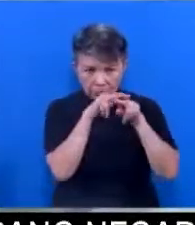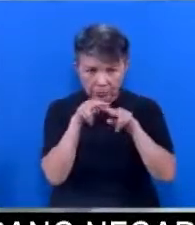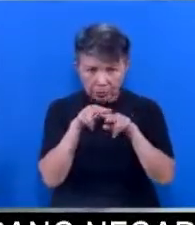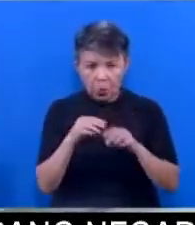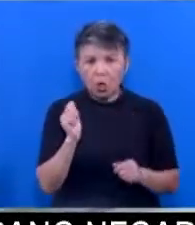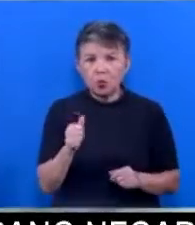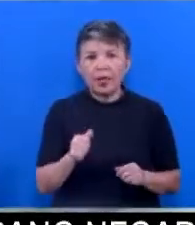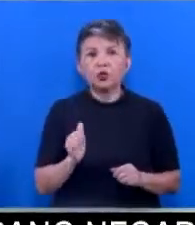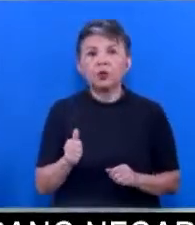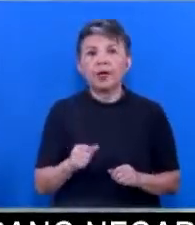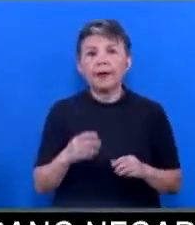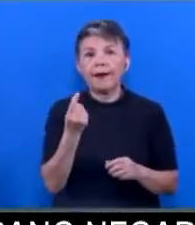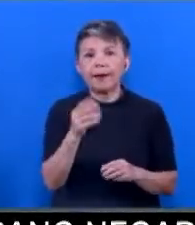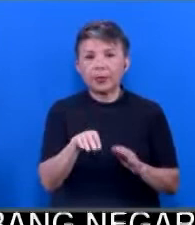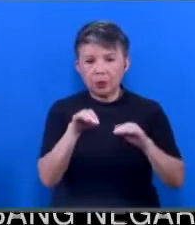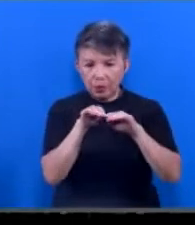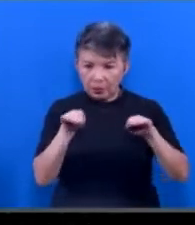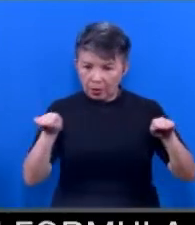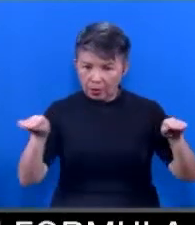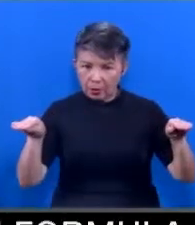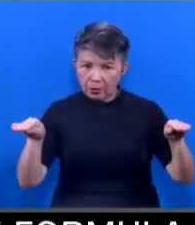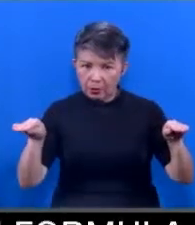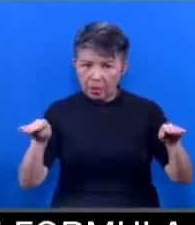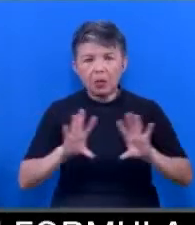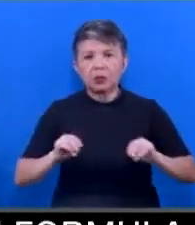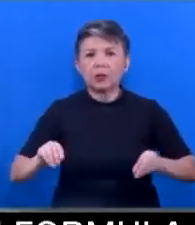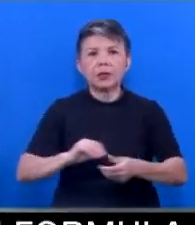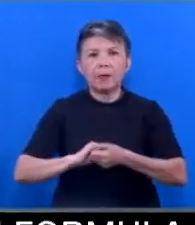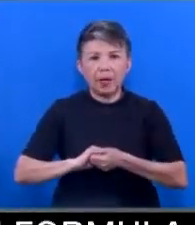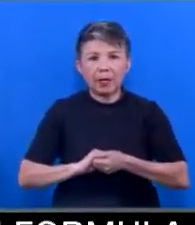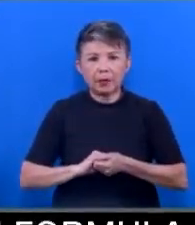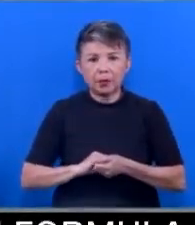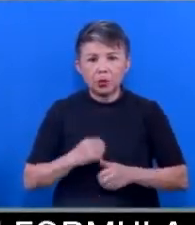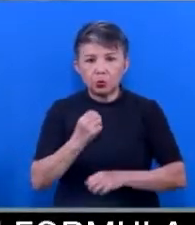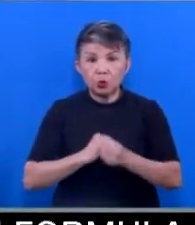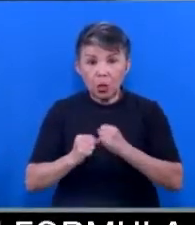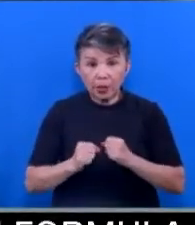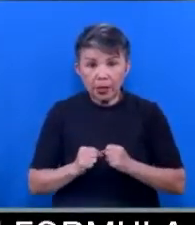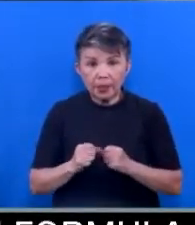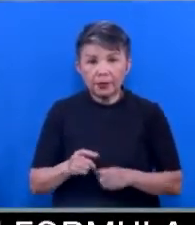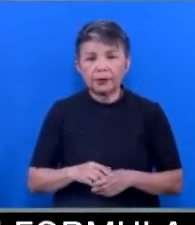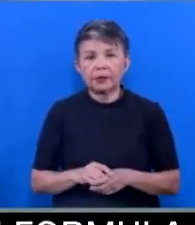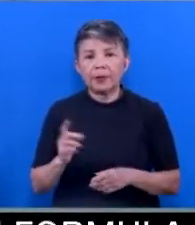sudah ditetapkan oleh pemerintah pusat, harus ada kerjasama dari para pelaku usaha dan